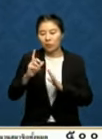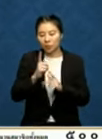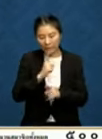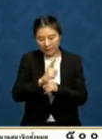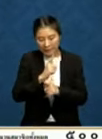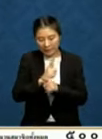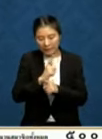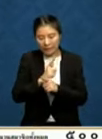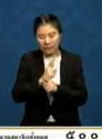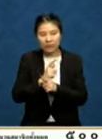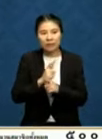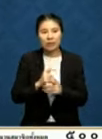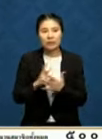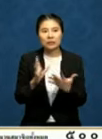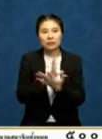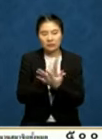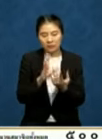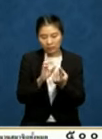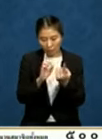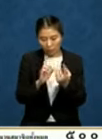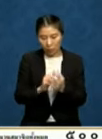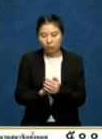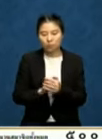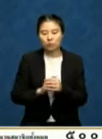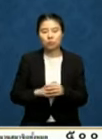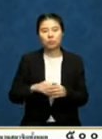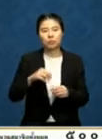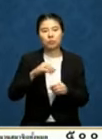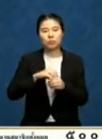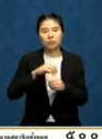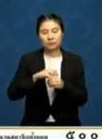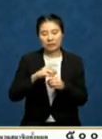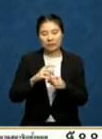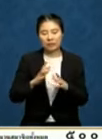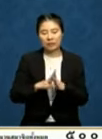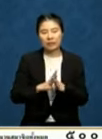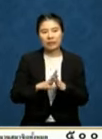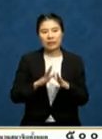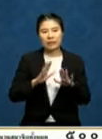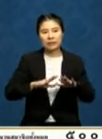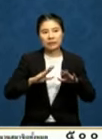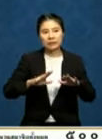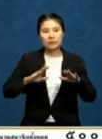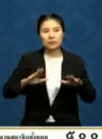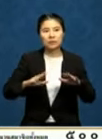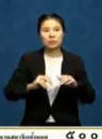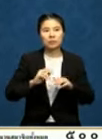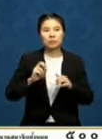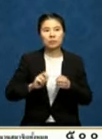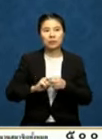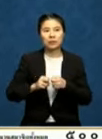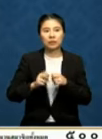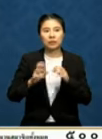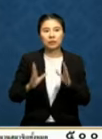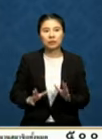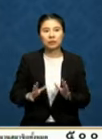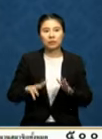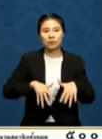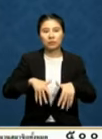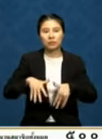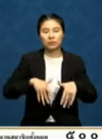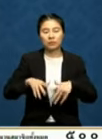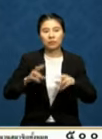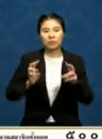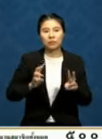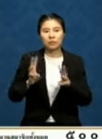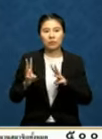องและทุกๆคนในสังคมไทยนะคะในการปลูกฝังเรื่องราวเหล่านี้นะคะแล้วข้อมูลปัญหาของพี่น้องประชาชนรวมถึงการรับมือกับ